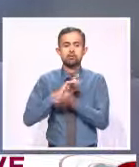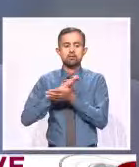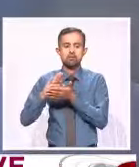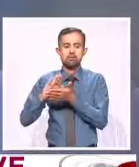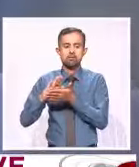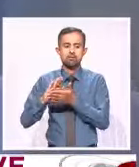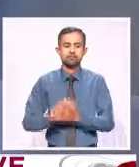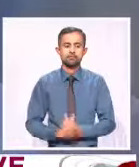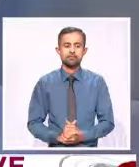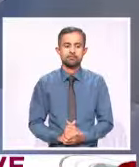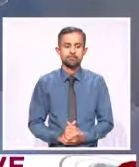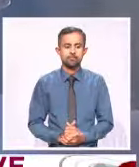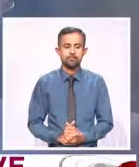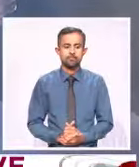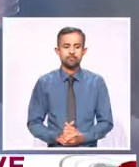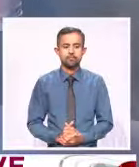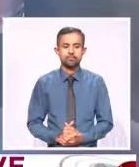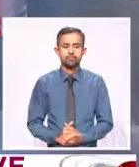චානකිනෝච්.